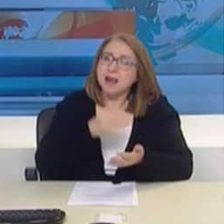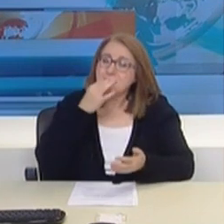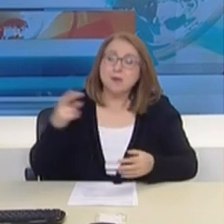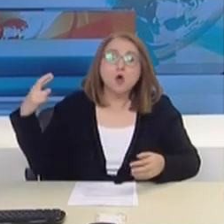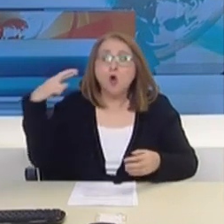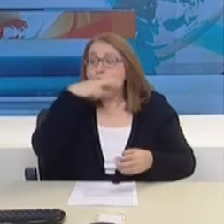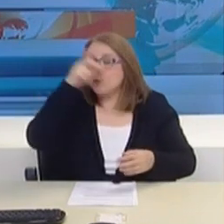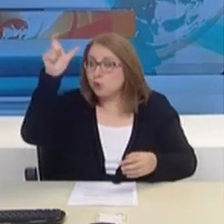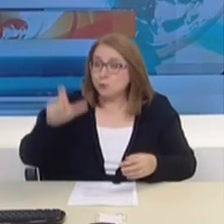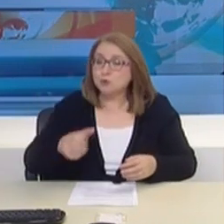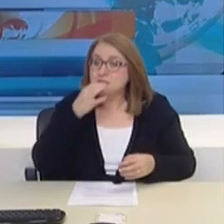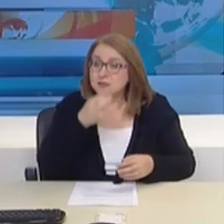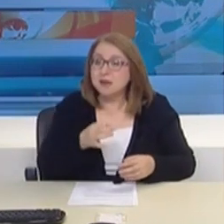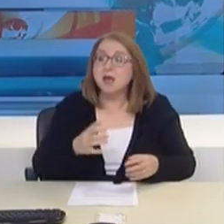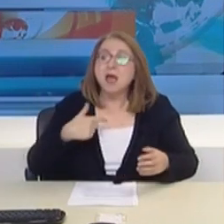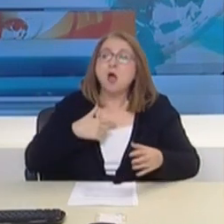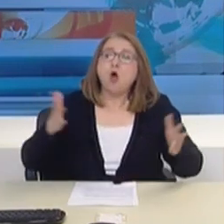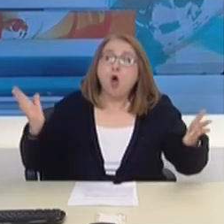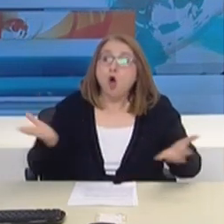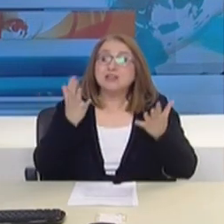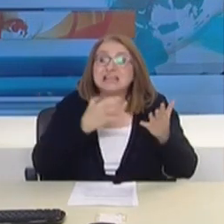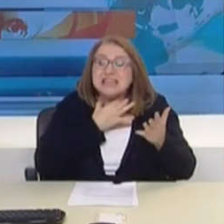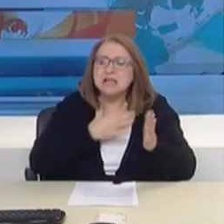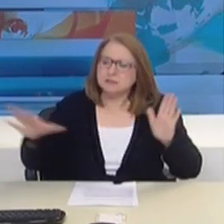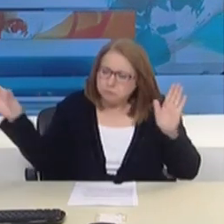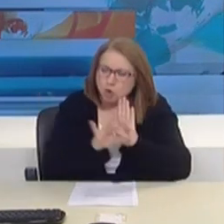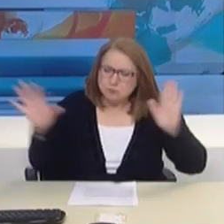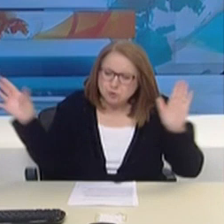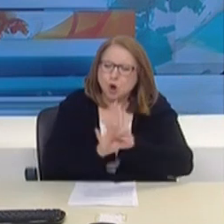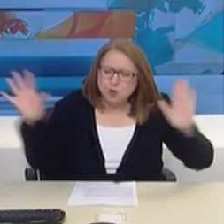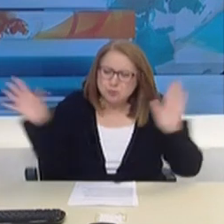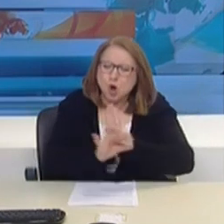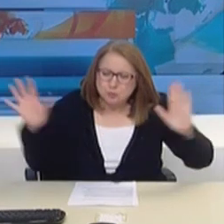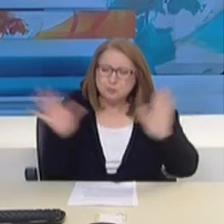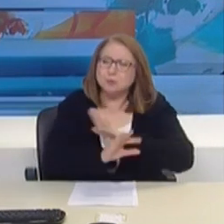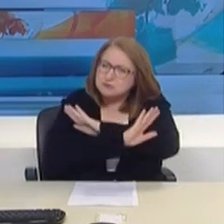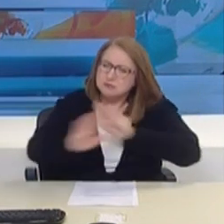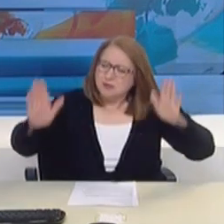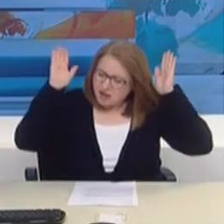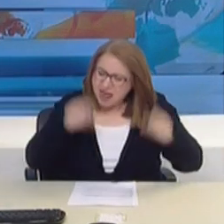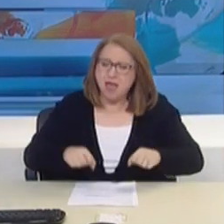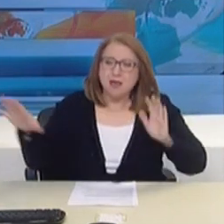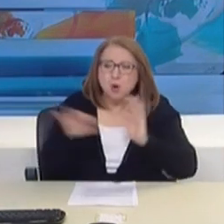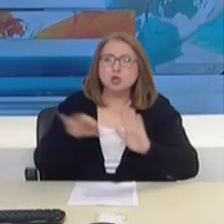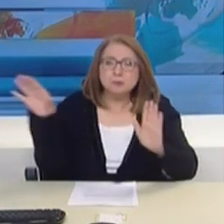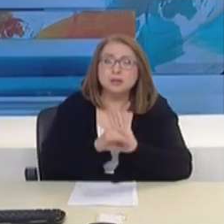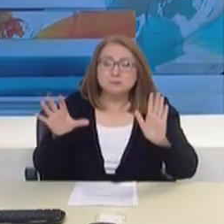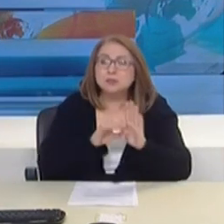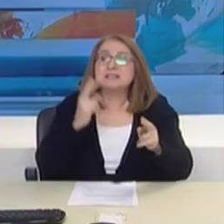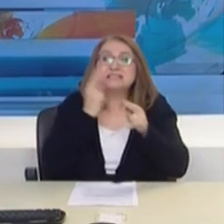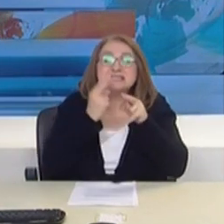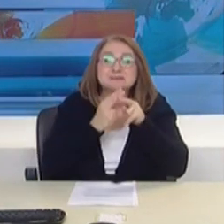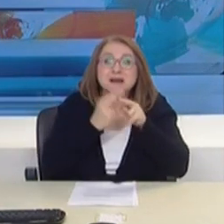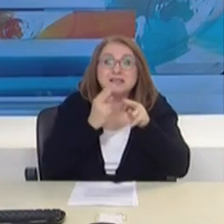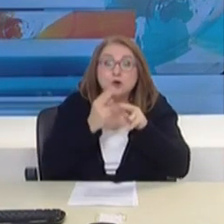Πρωθυπουργός της χώρας, θα γίνουν όσες προσλήψεις χρειαστούν, ώστε να ξεπεράσει η Ελλάδα αυτή την πρωτοφανή κρίση δημόσιας